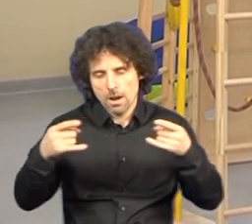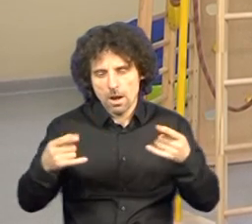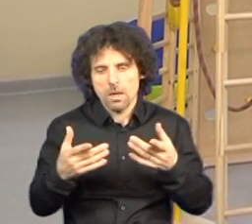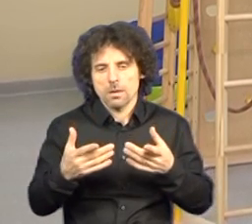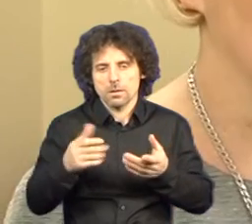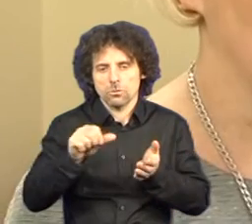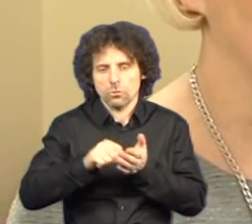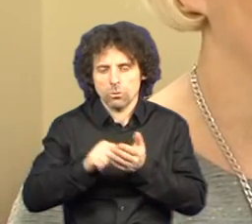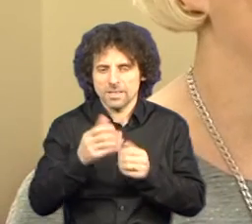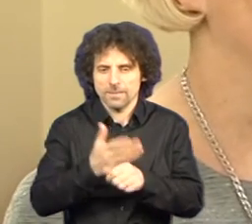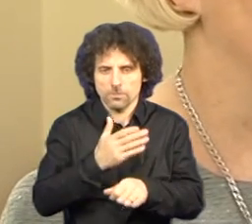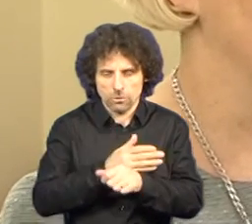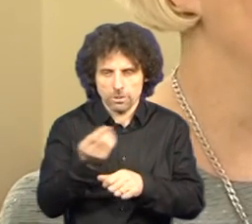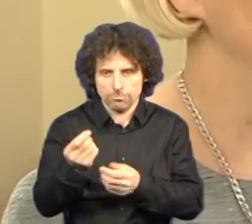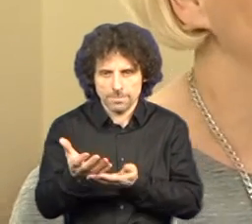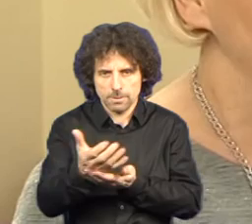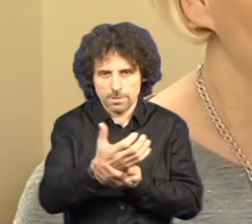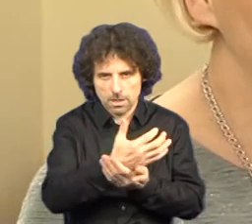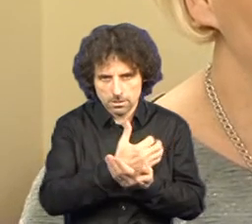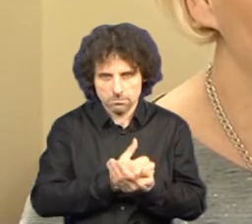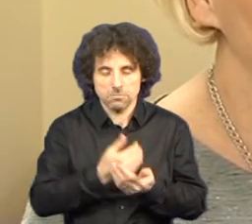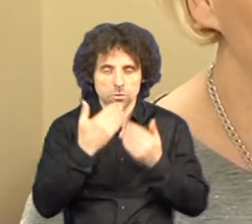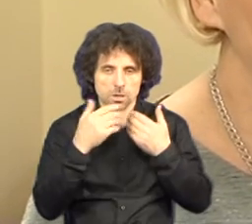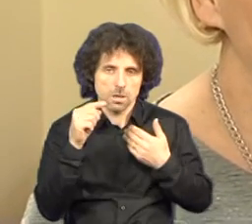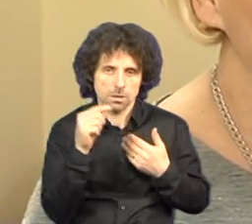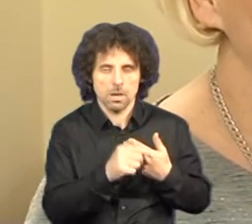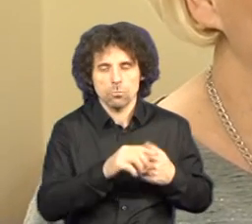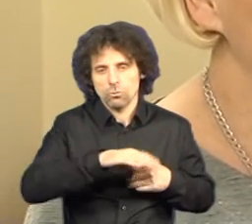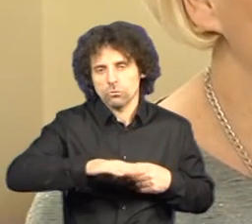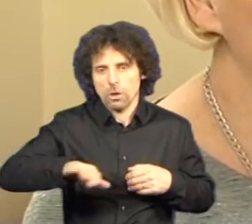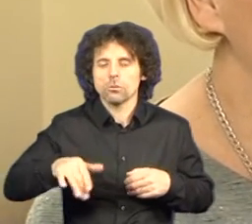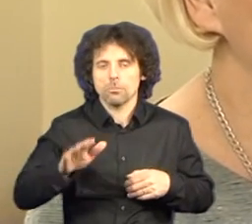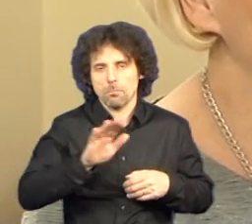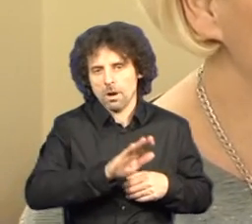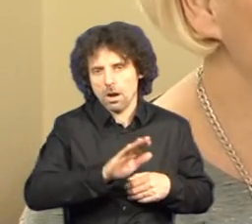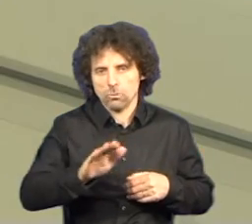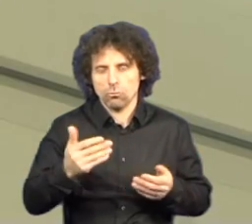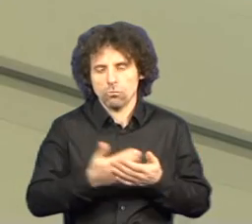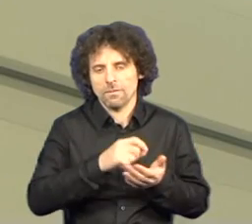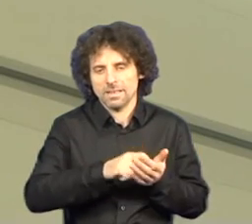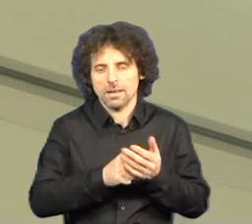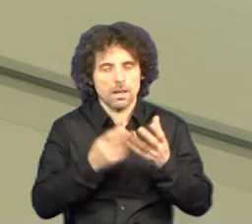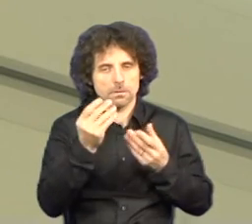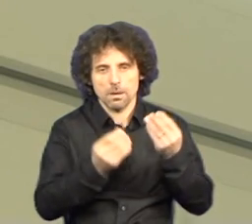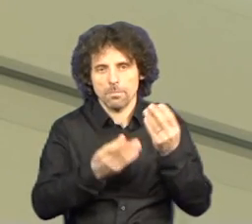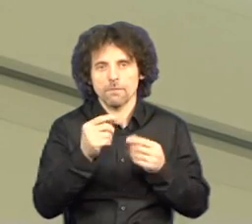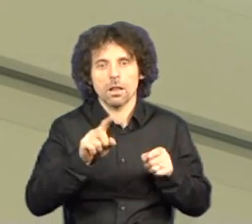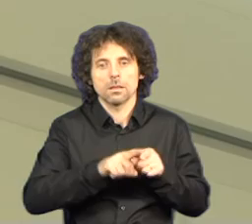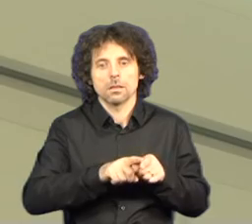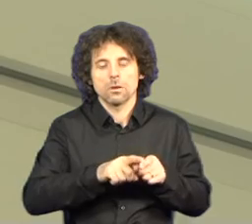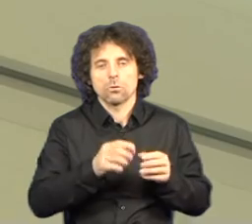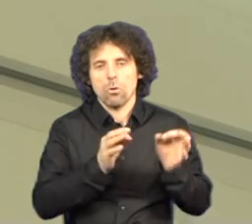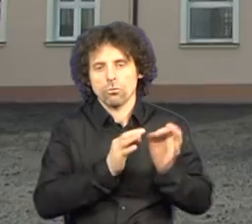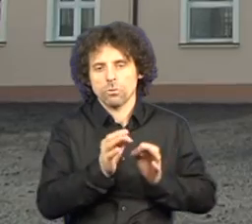były pozyskane wcześniej przed termomodernizacją, no i dzięki temu dzieci zyskały nową salę do zabawy. Nie bez znaczenia są także